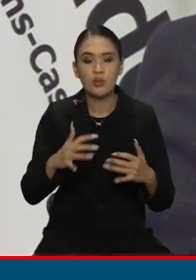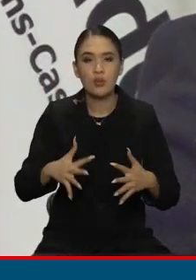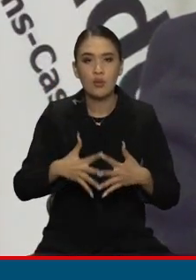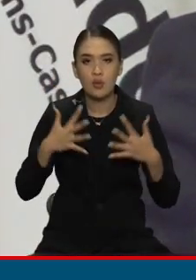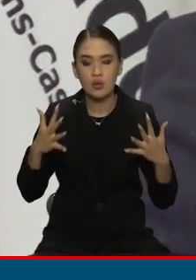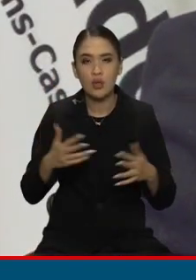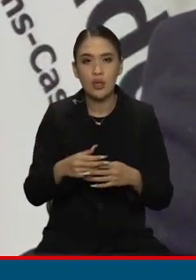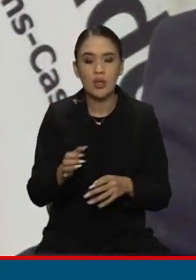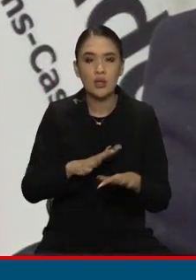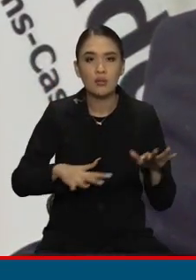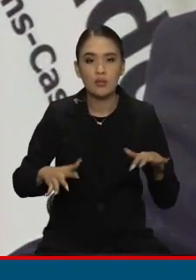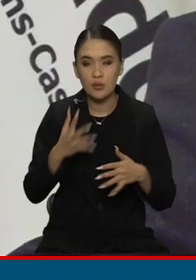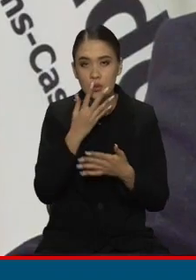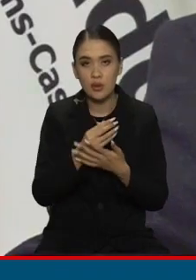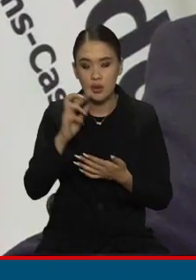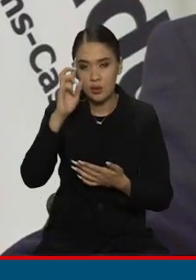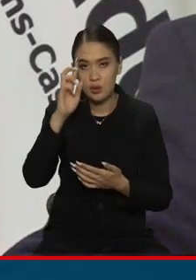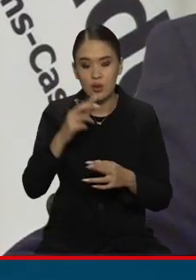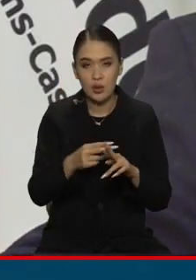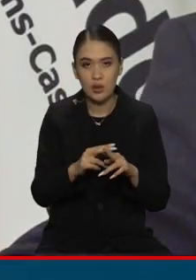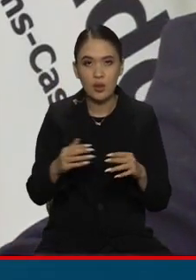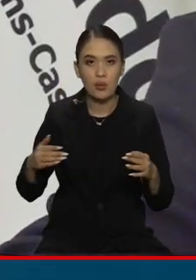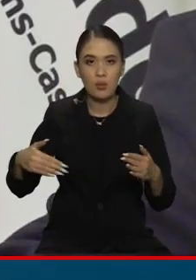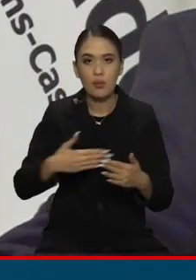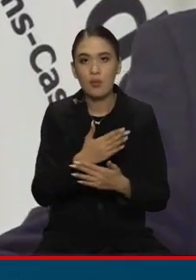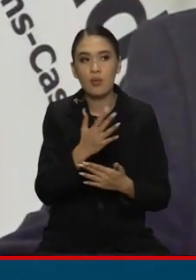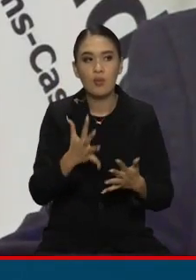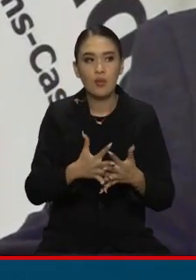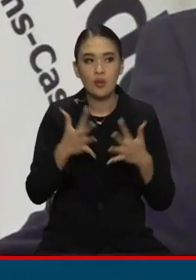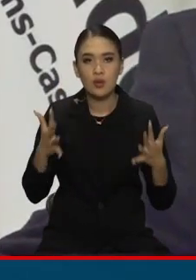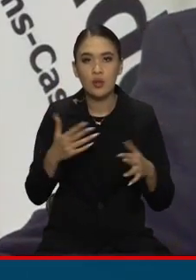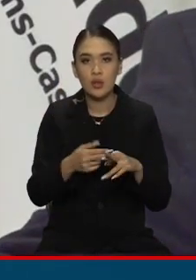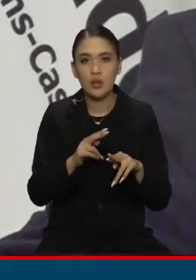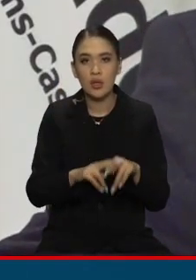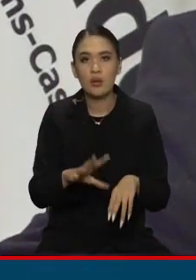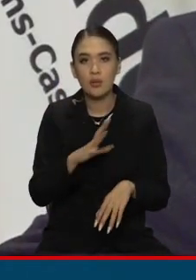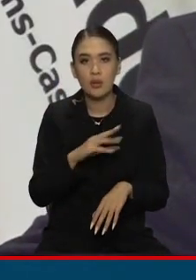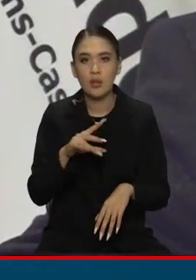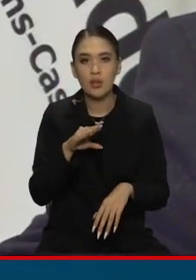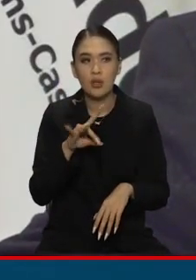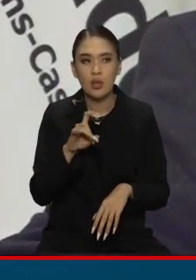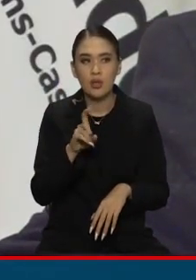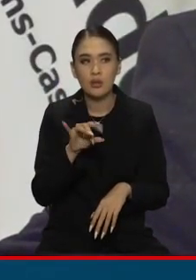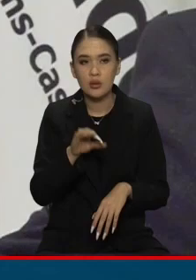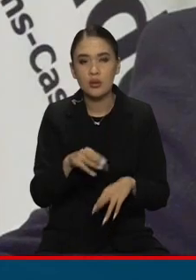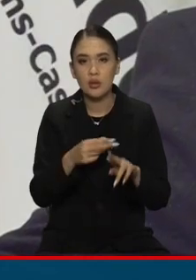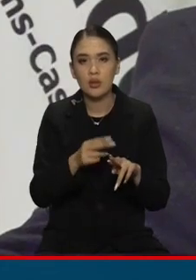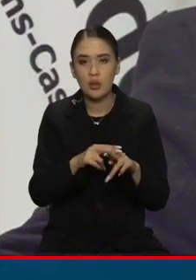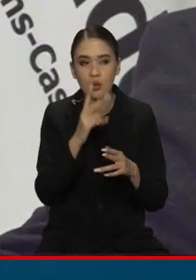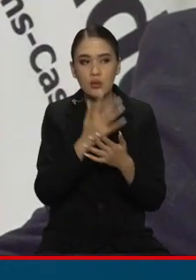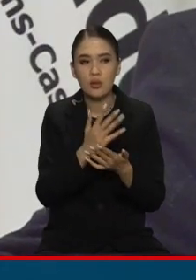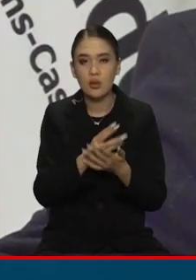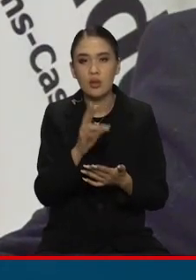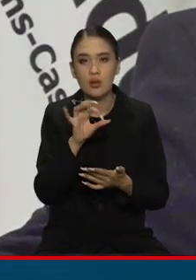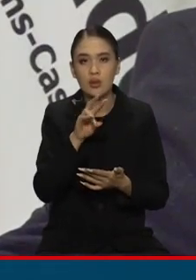еліміз арқылы транзит жүктердің де өту ағыны артты. Өткен жылы ұлттық оператор өзін транзиттік хаб ретінде көрсетіп,